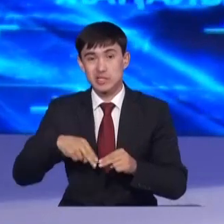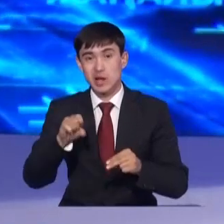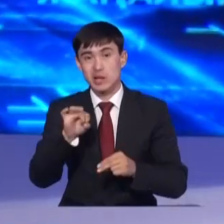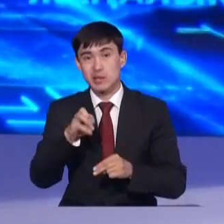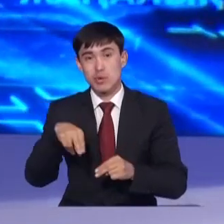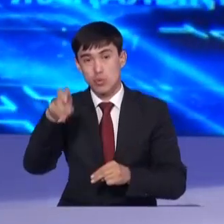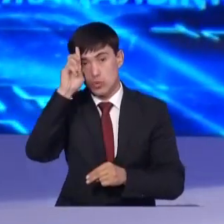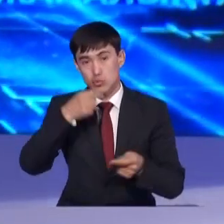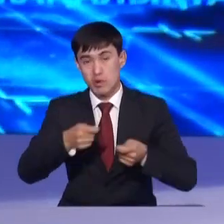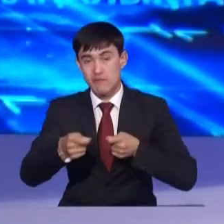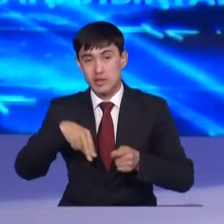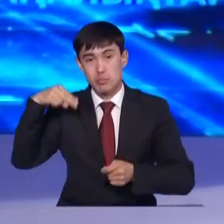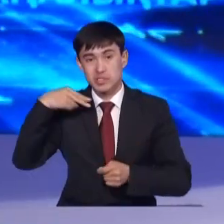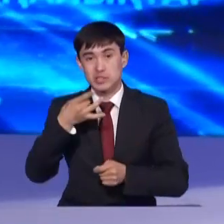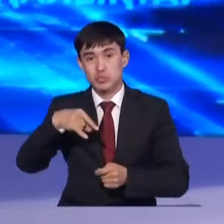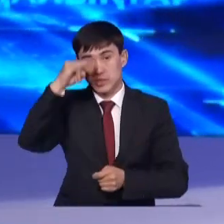морально-волевых